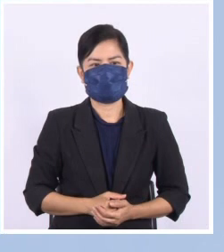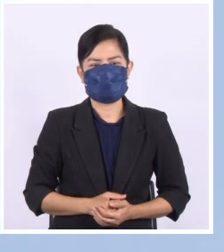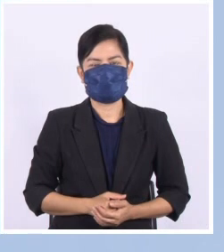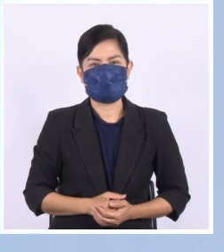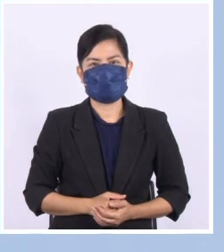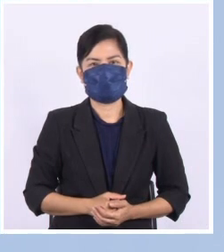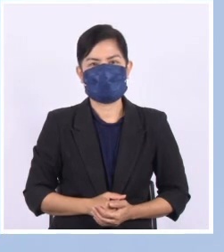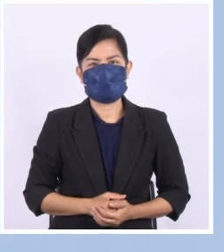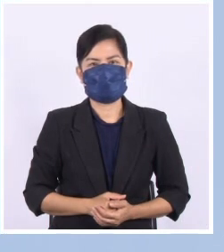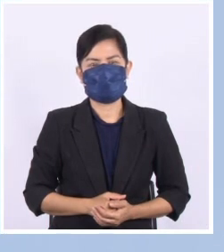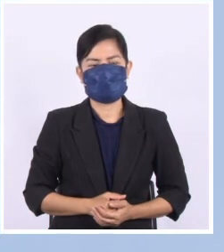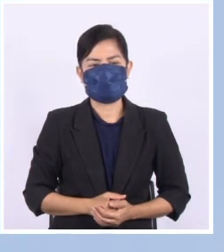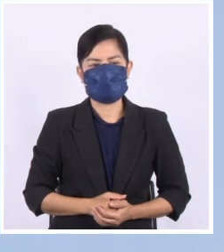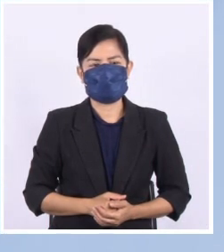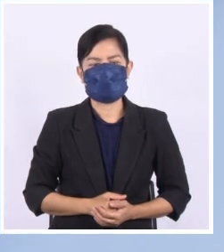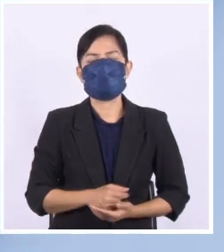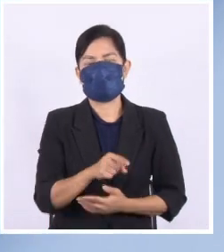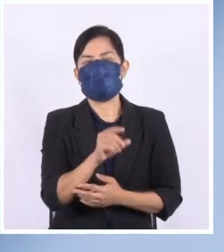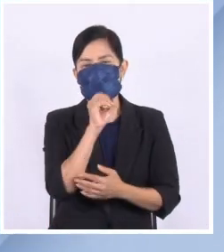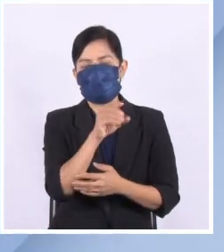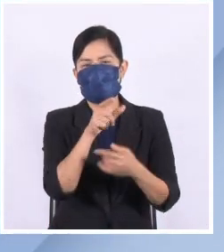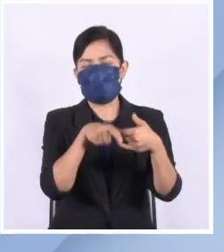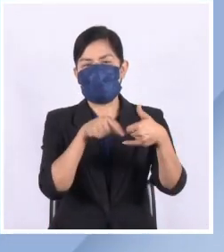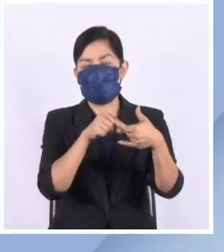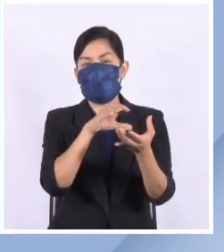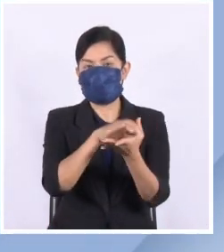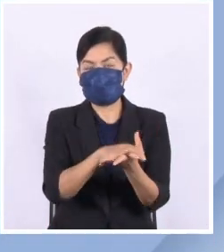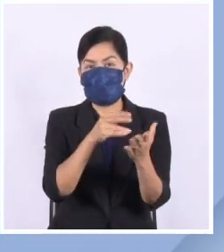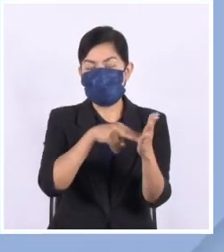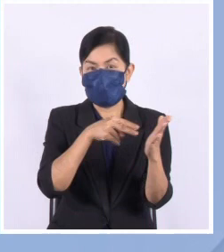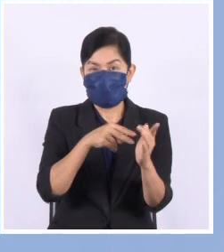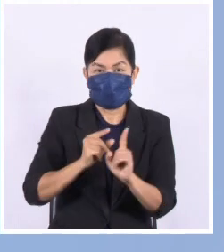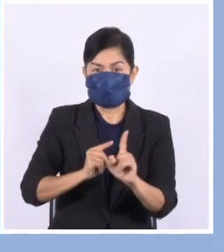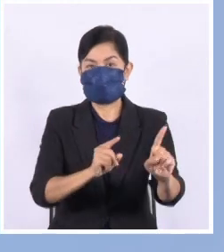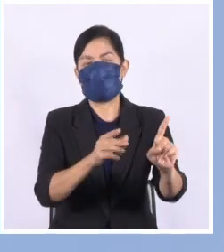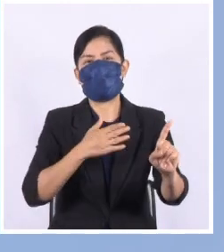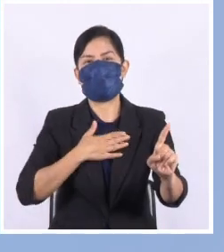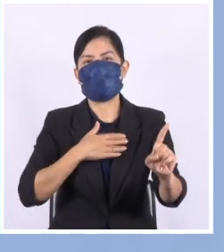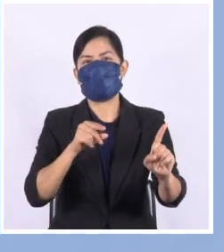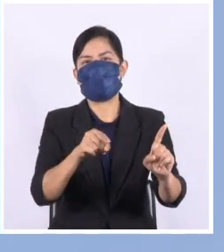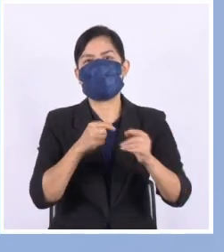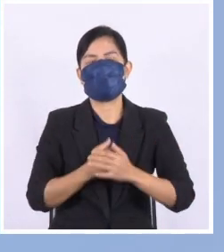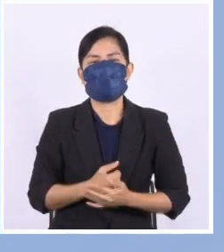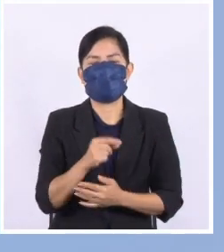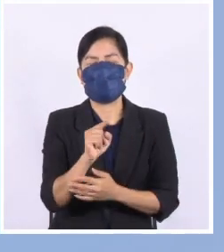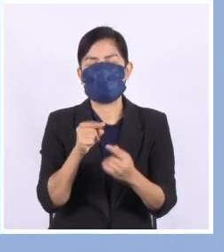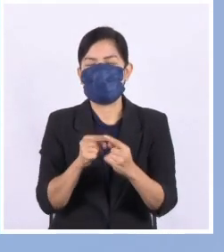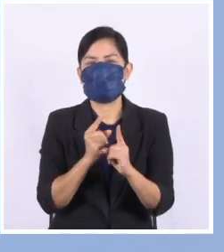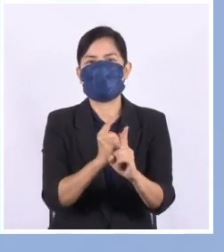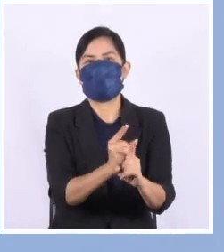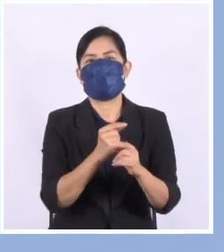งอัดเปิดอัดลาดเมียวิ่งหนีแล้วก็วิ่งตามเมีย วิ่งยังไงให้โดนค่าปรับ600วิ่งตาม